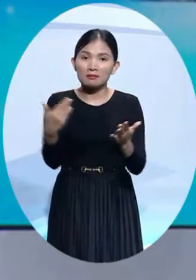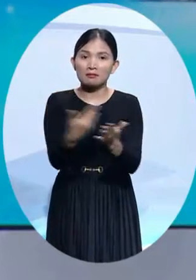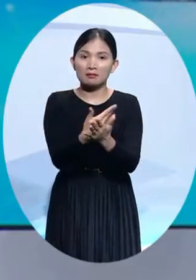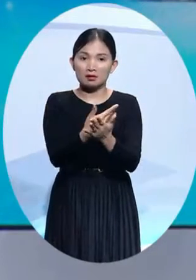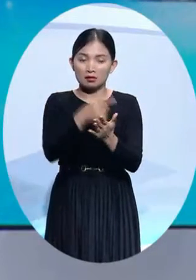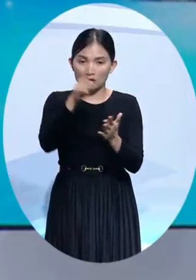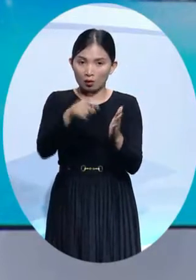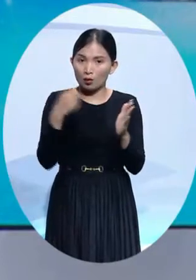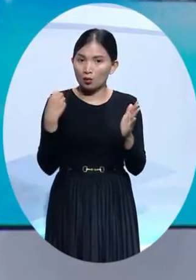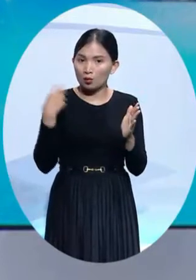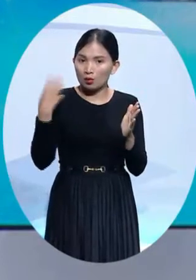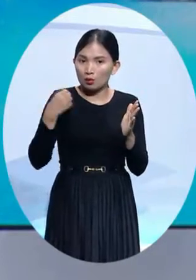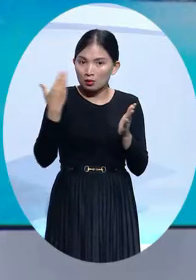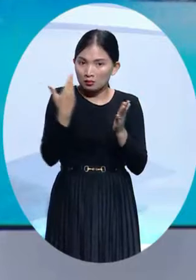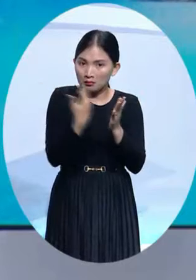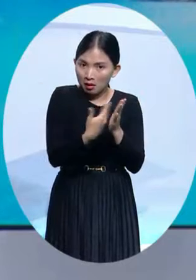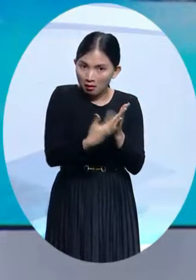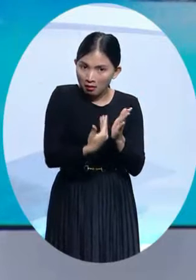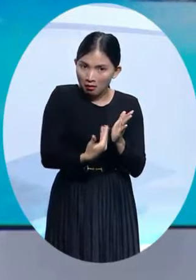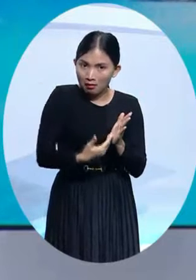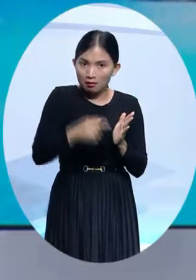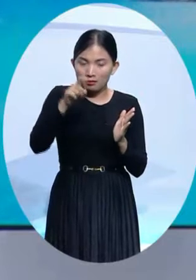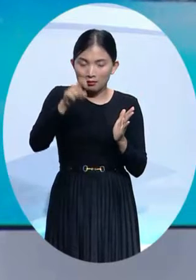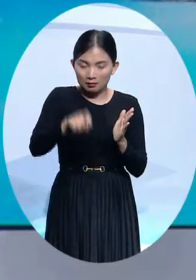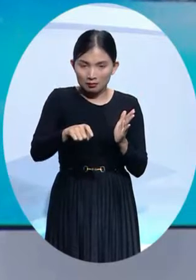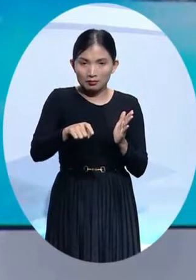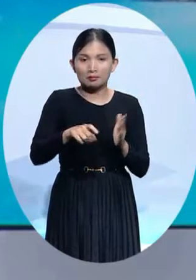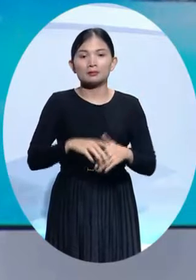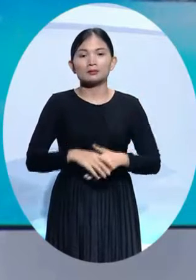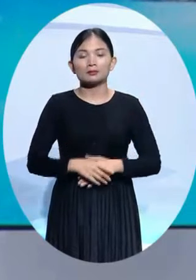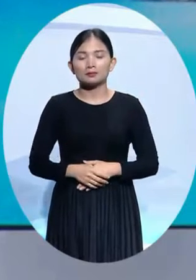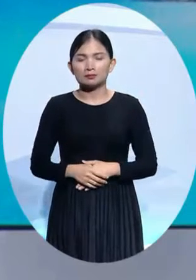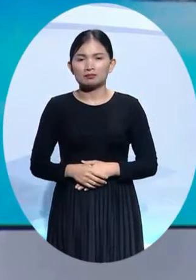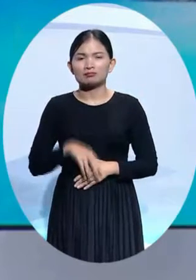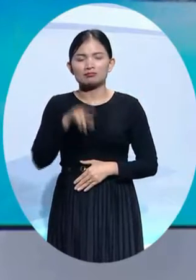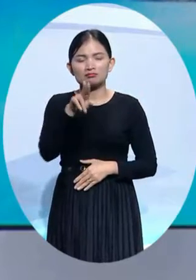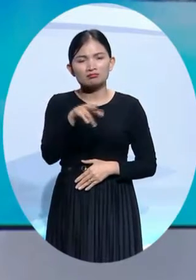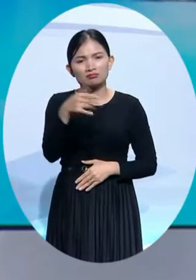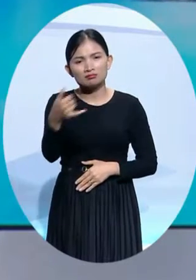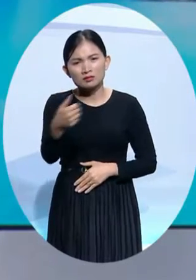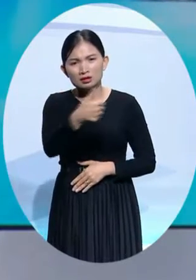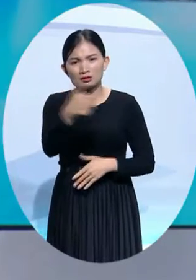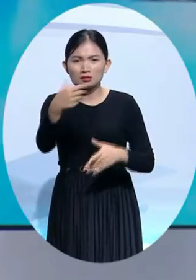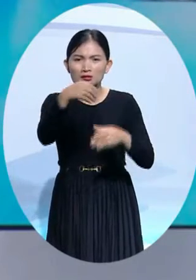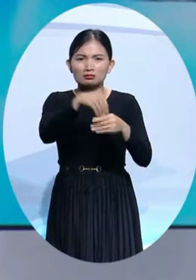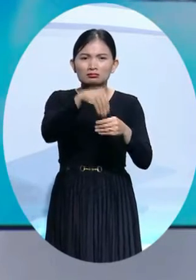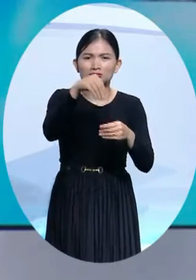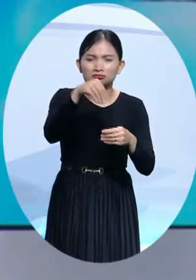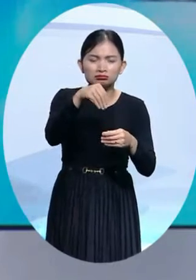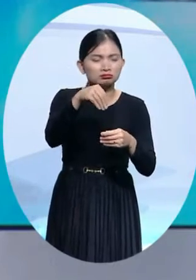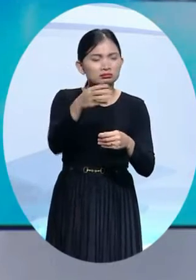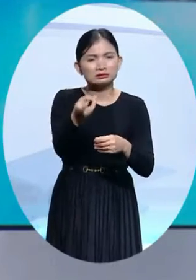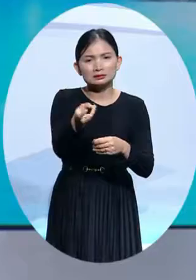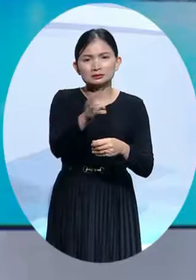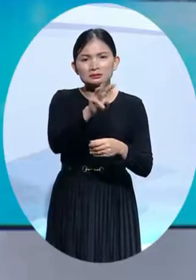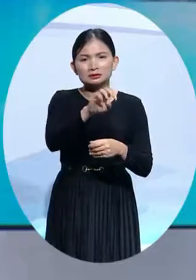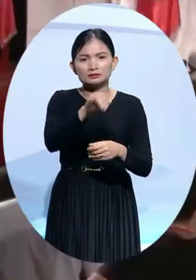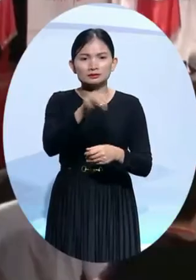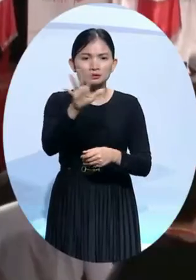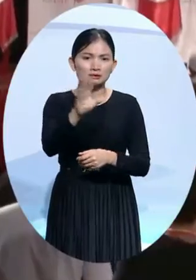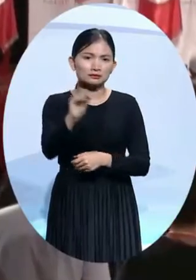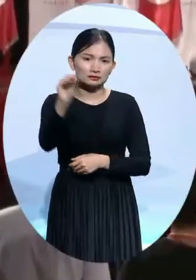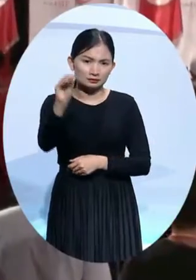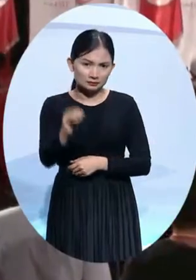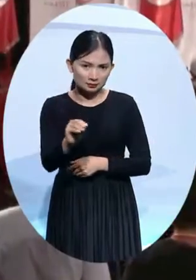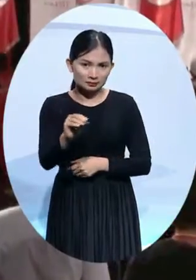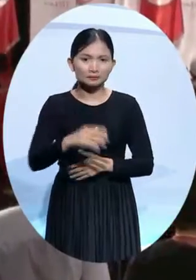Saied đã được thông qua trong một cuộc trưng cầu ý dân. Tuy nhiên, tỷ lệ người tham gia bỏ phiếu chỉ có 30,5%.